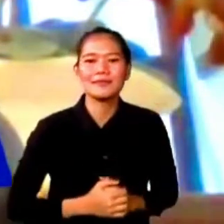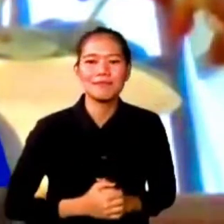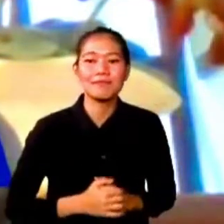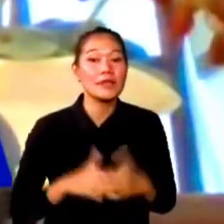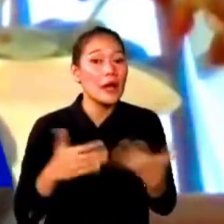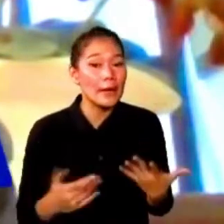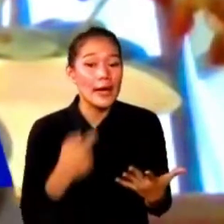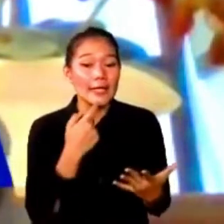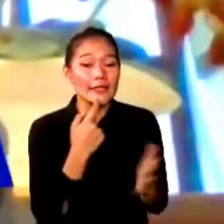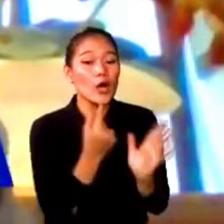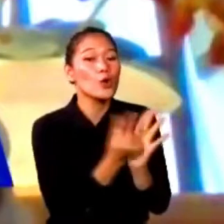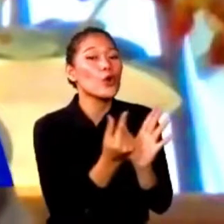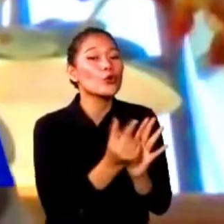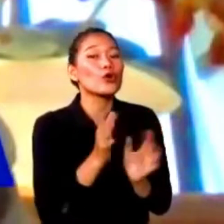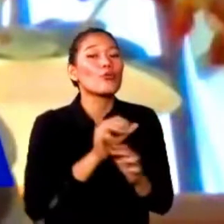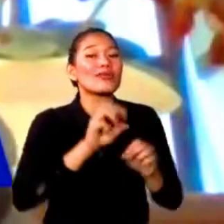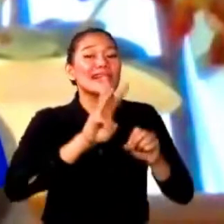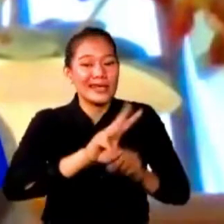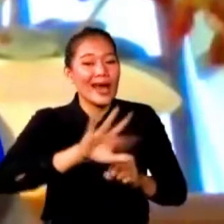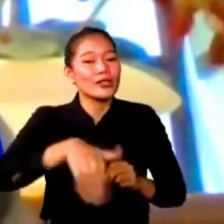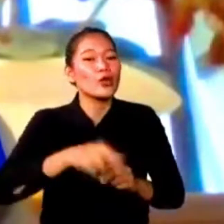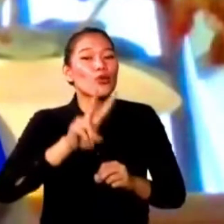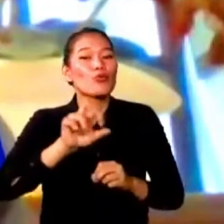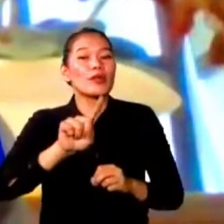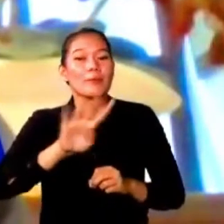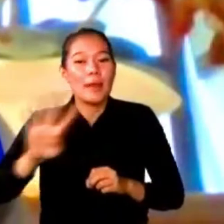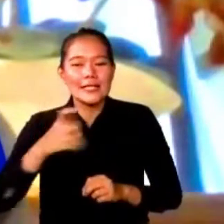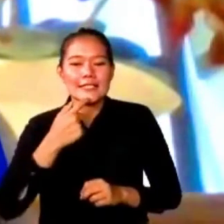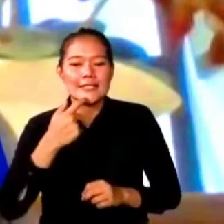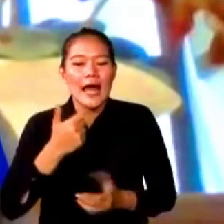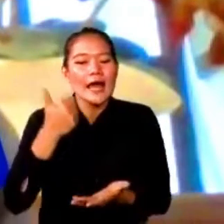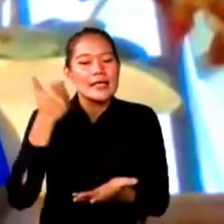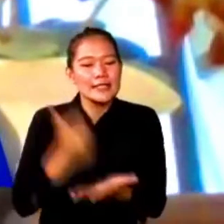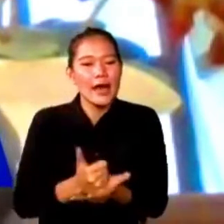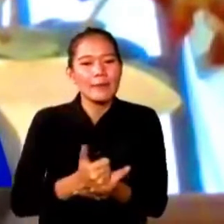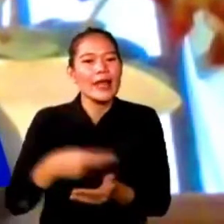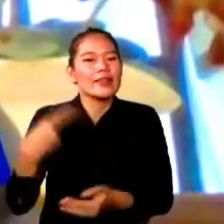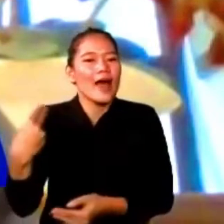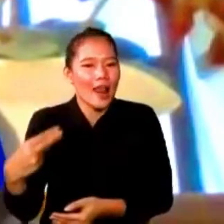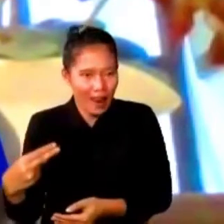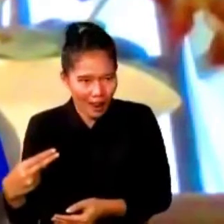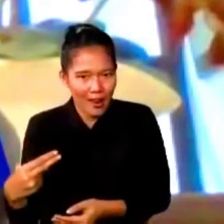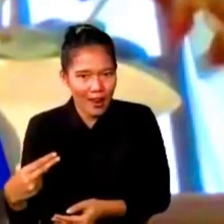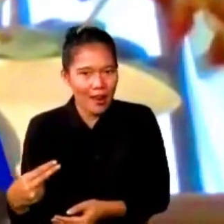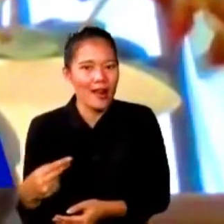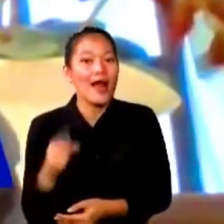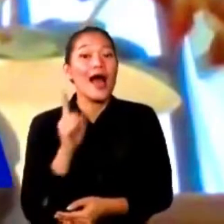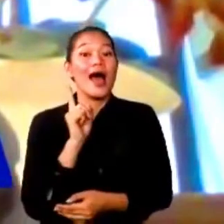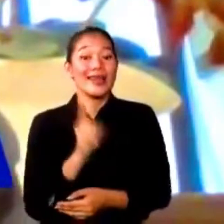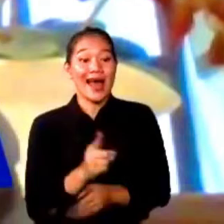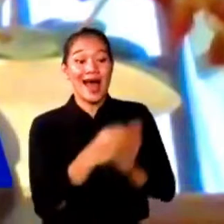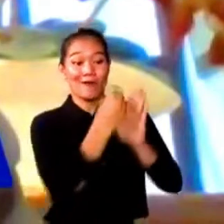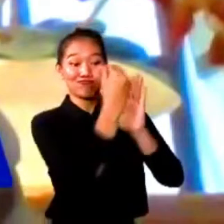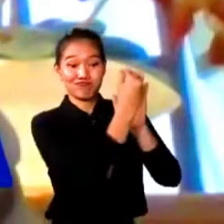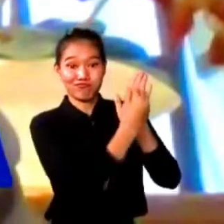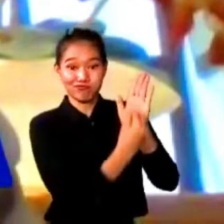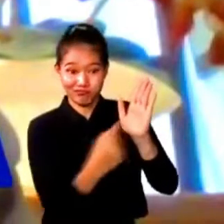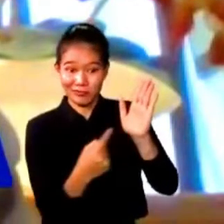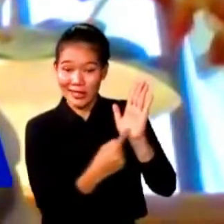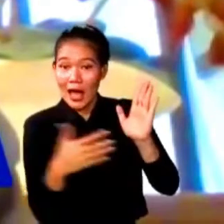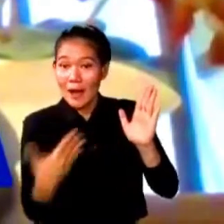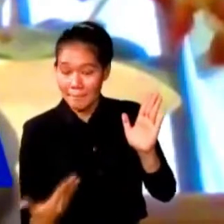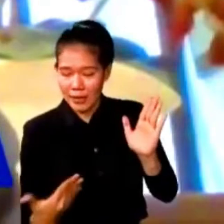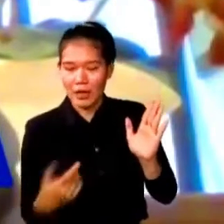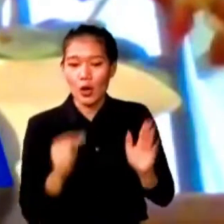yaitu undang-undang tiga tahun 2014 tentang jaminan produk halal dimana salah satu objek